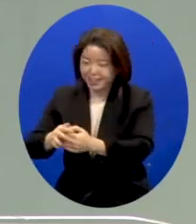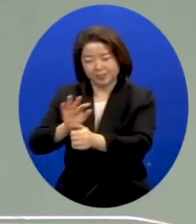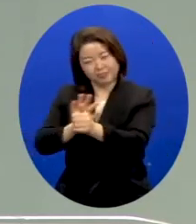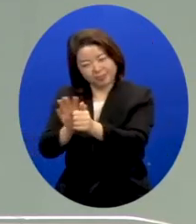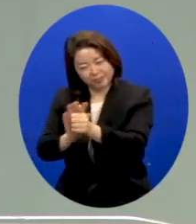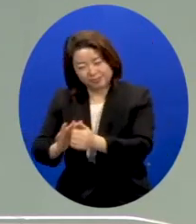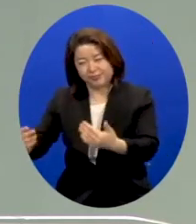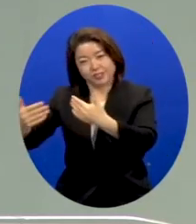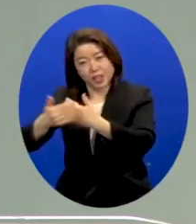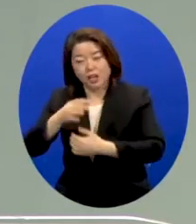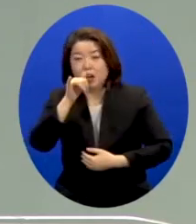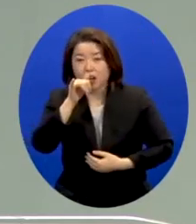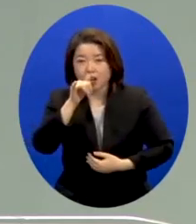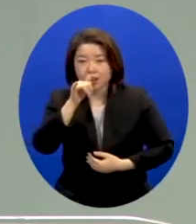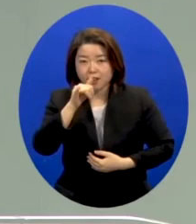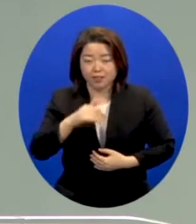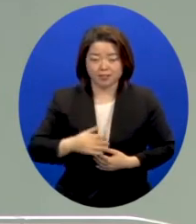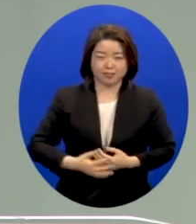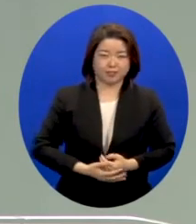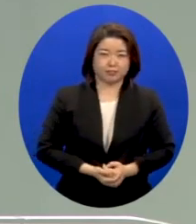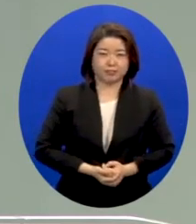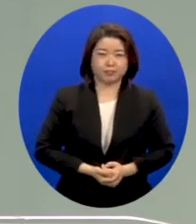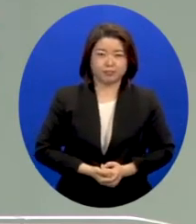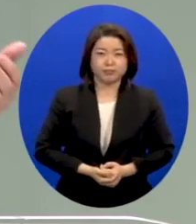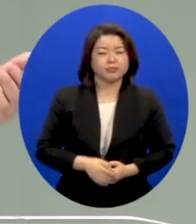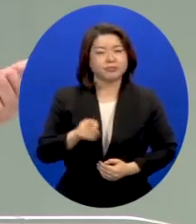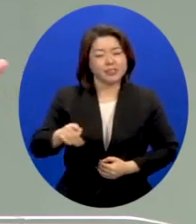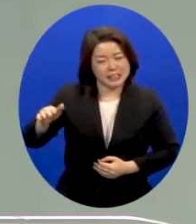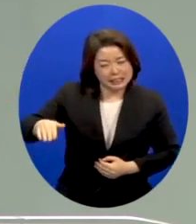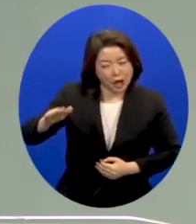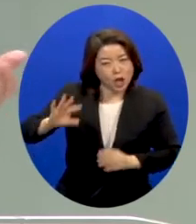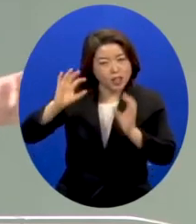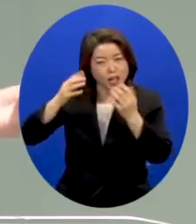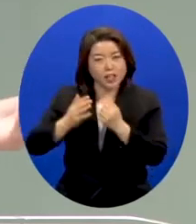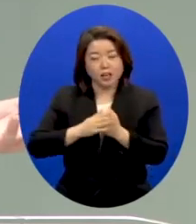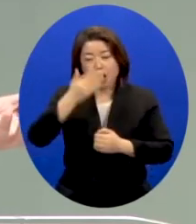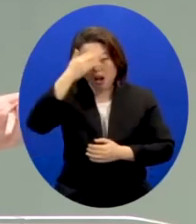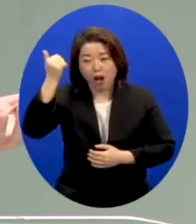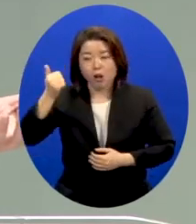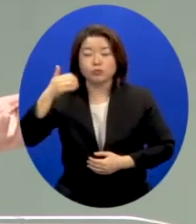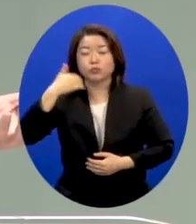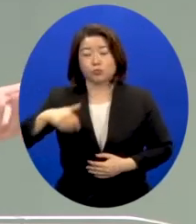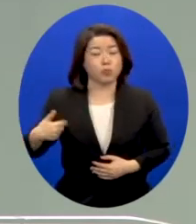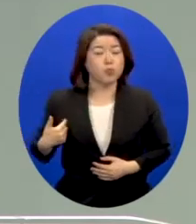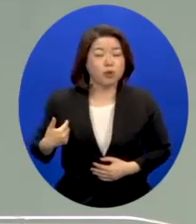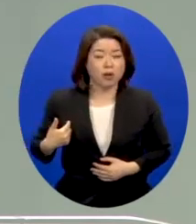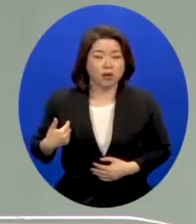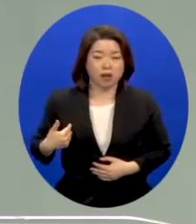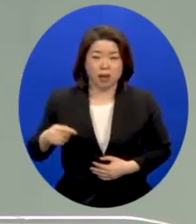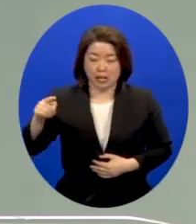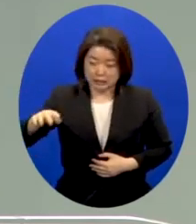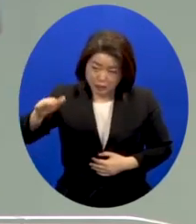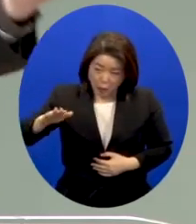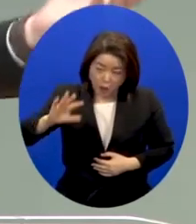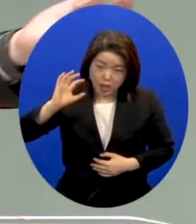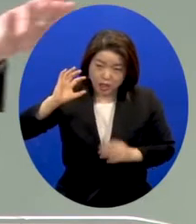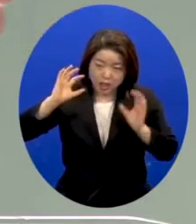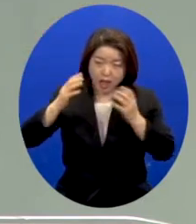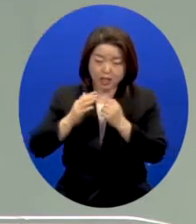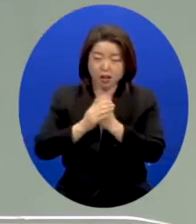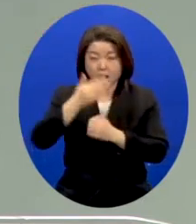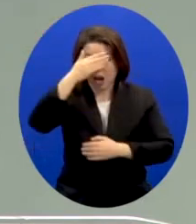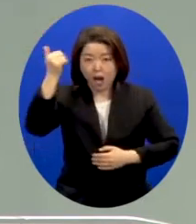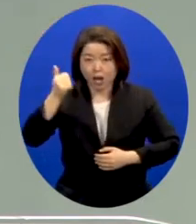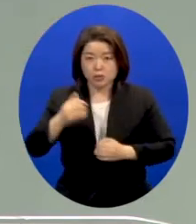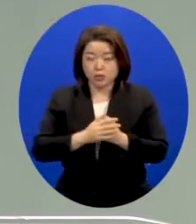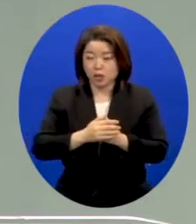아이를 안아 주잖아요 이 어린 아이가 팔고 제가 누군지 몰라요 그 어린아이가 할아버지에게 뭐 특별히